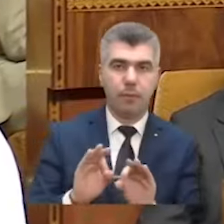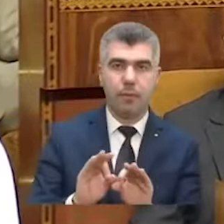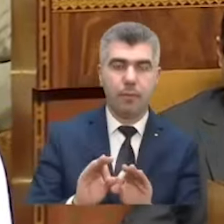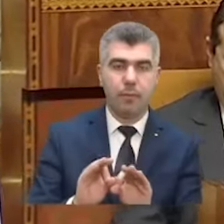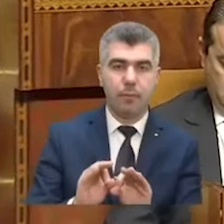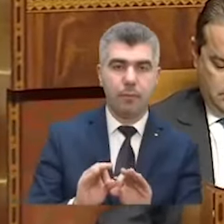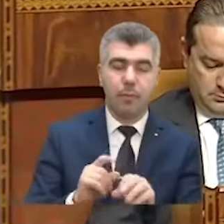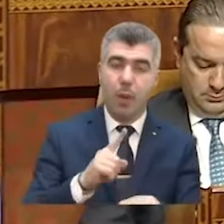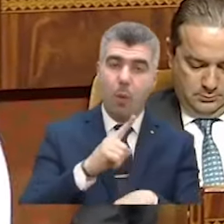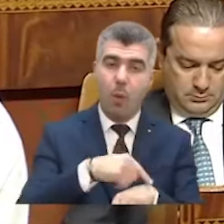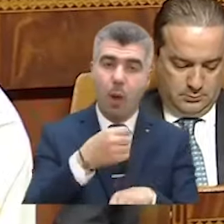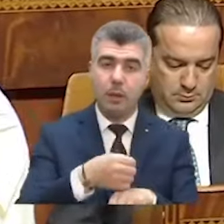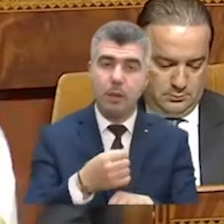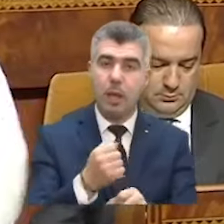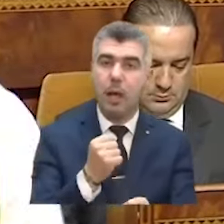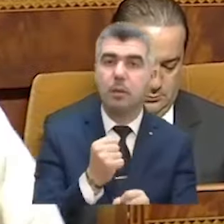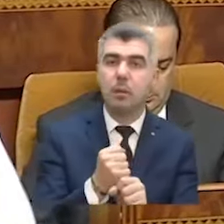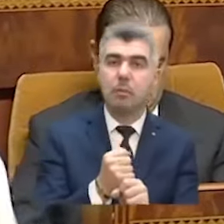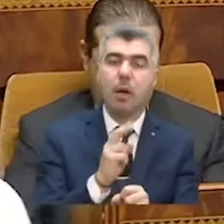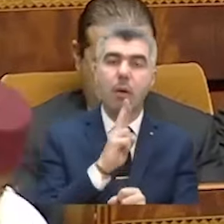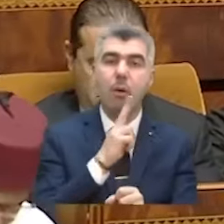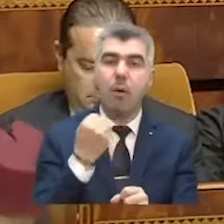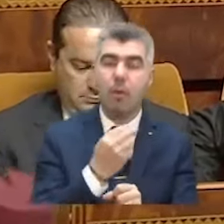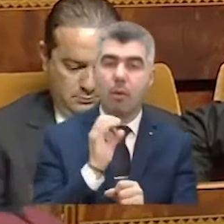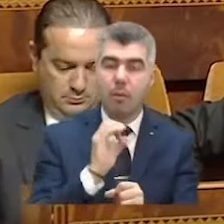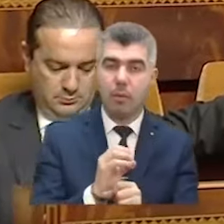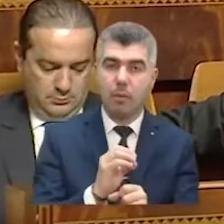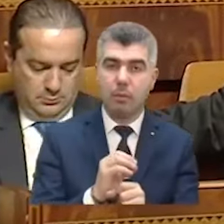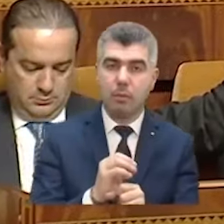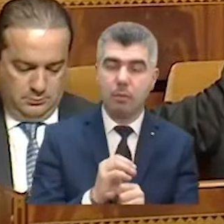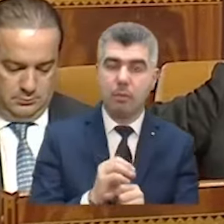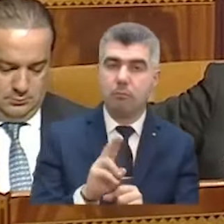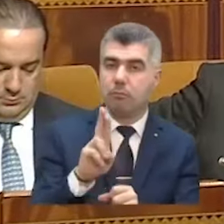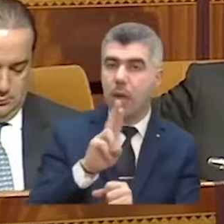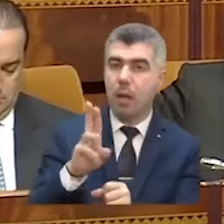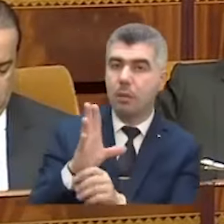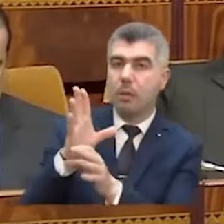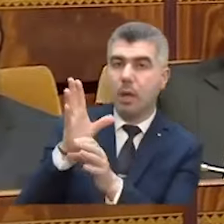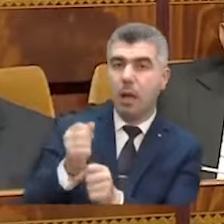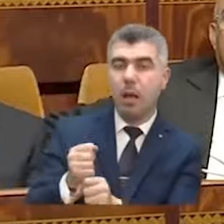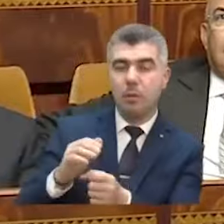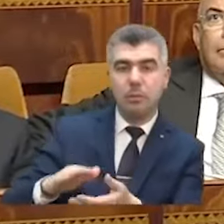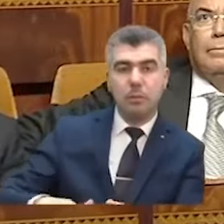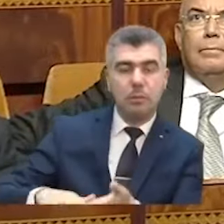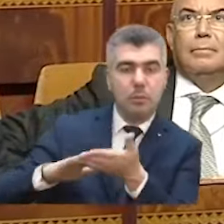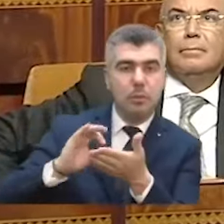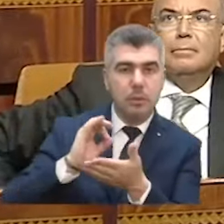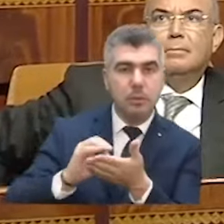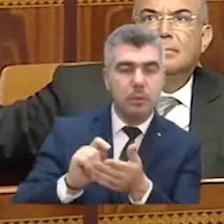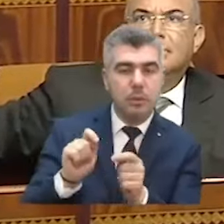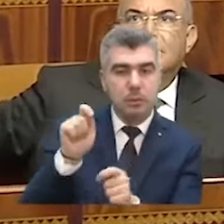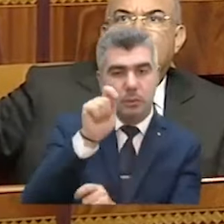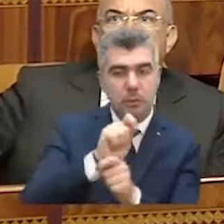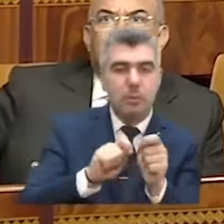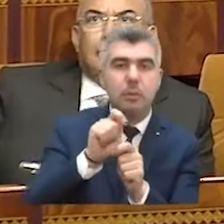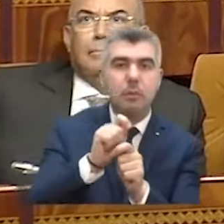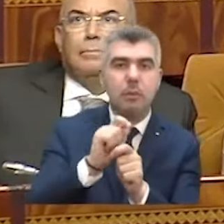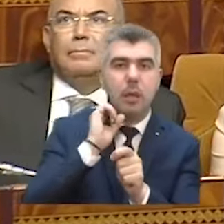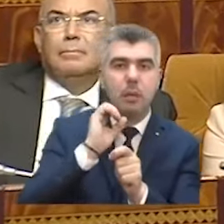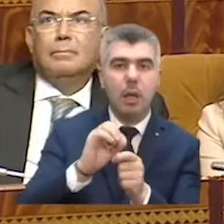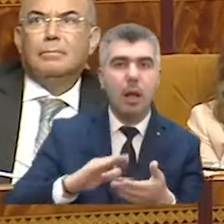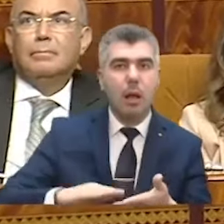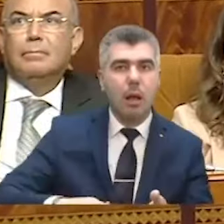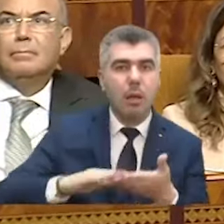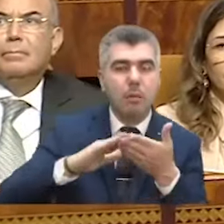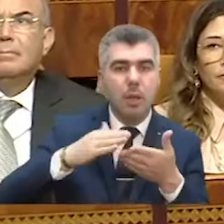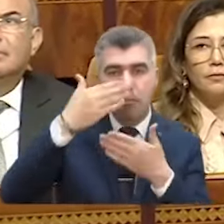الذي تعمل الحكومة تنفيذا للتعليمات الملكية السامية على رسم ملامح الريادة